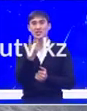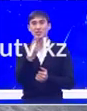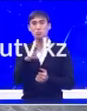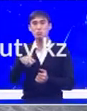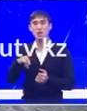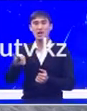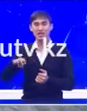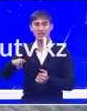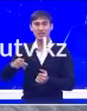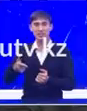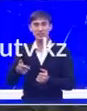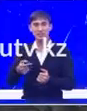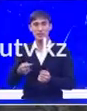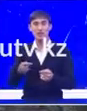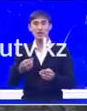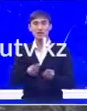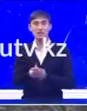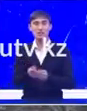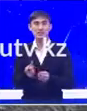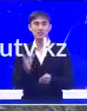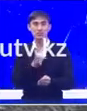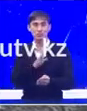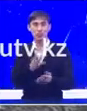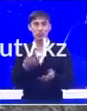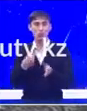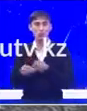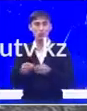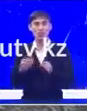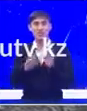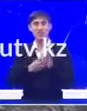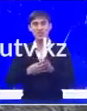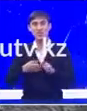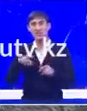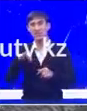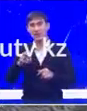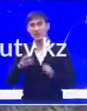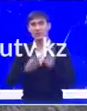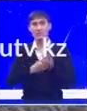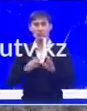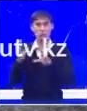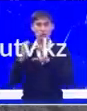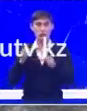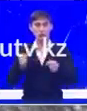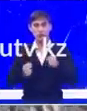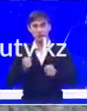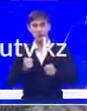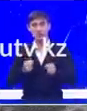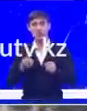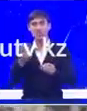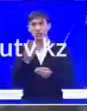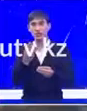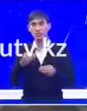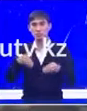тенге в рамках финансирования уже приобретенную 9 тракторов 9 грузовиков и 4 пассивные машины работы по озеленению